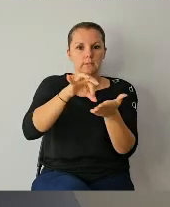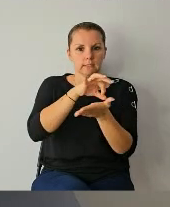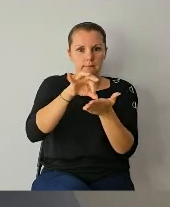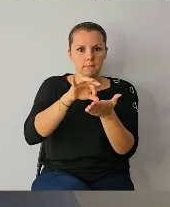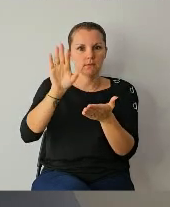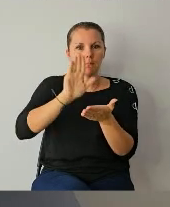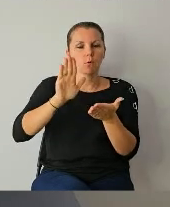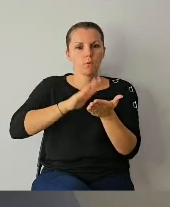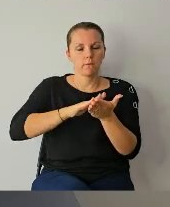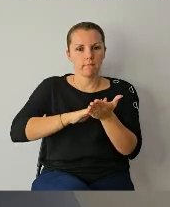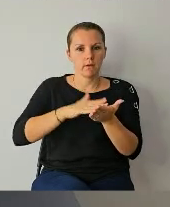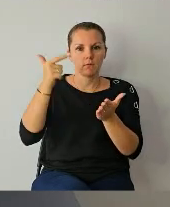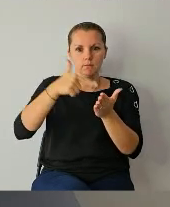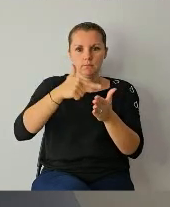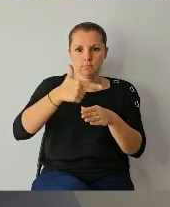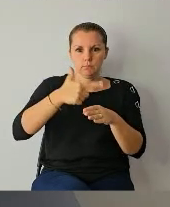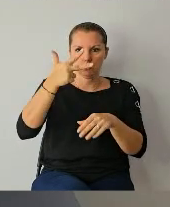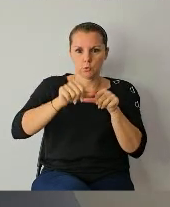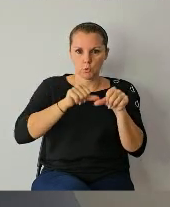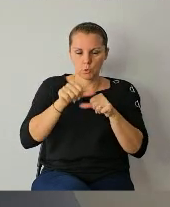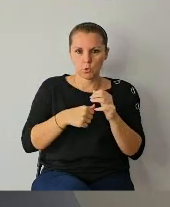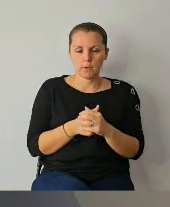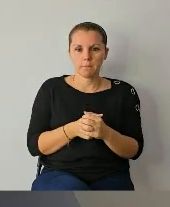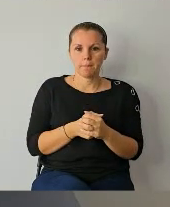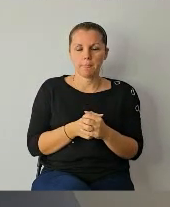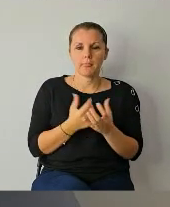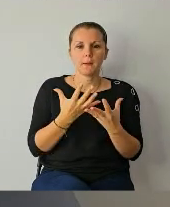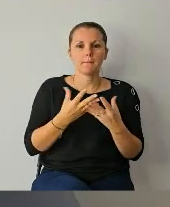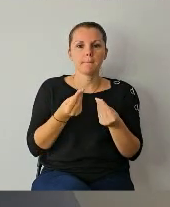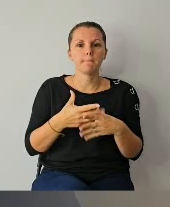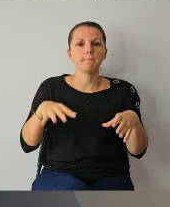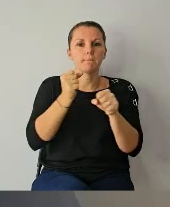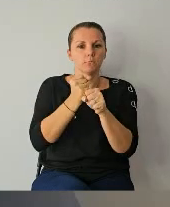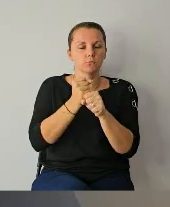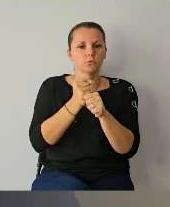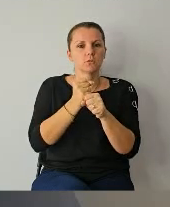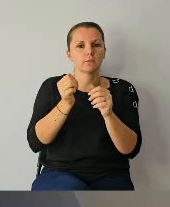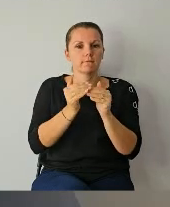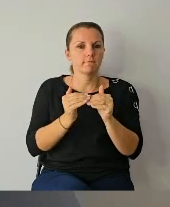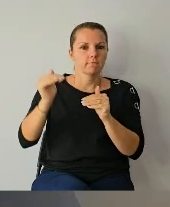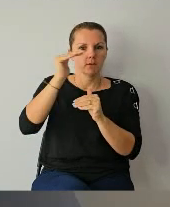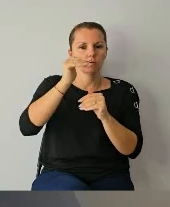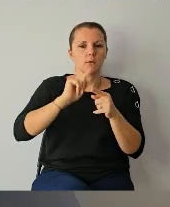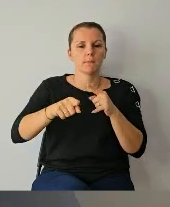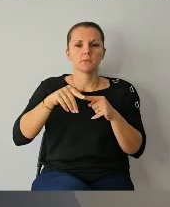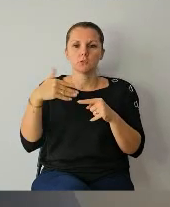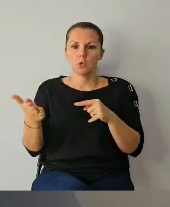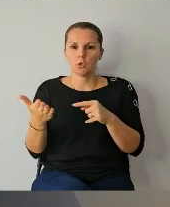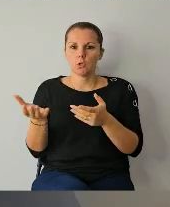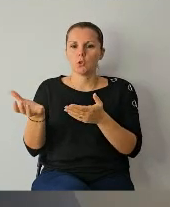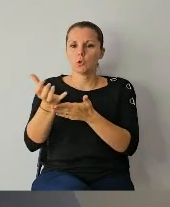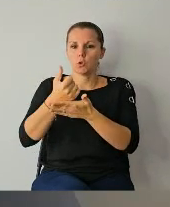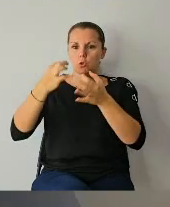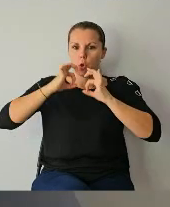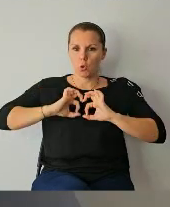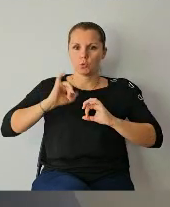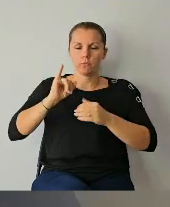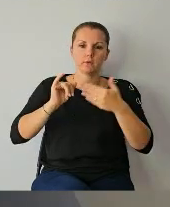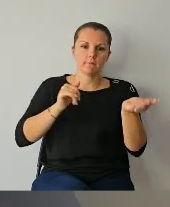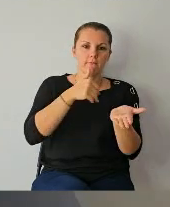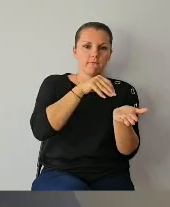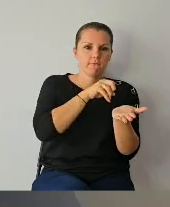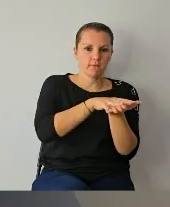na 2023 rok. Budżet ten zwiększa się zarówno po stronie dochodów, jak i wydatków o